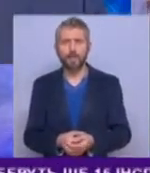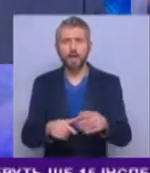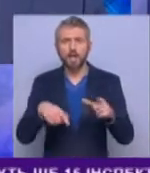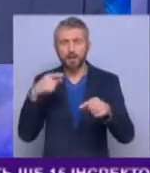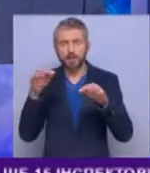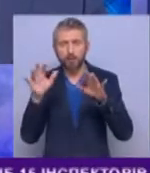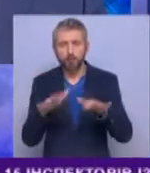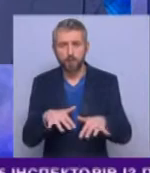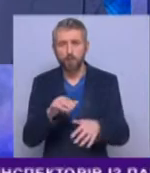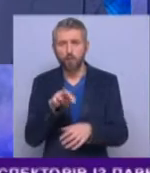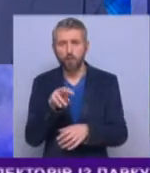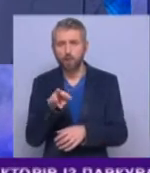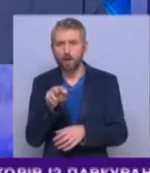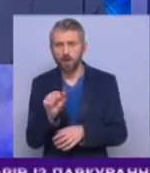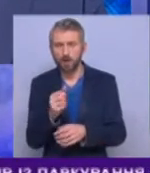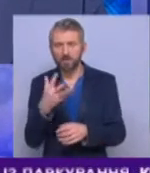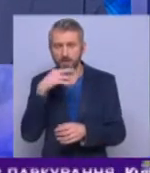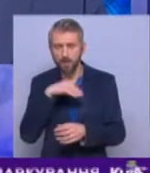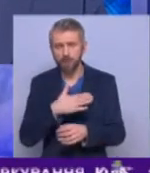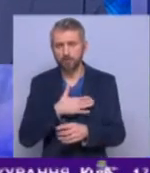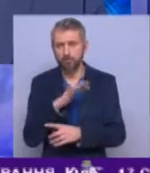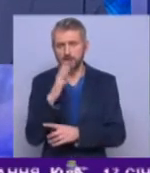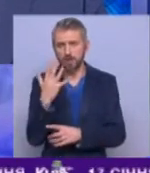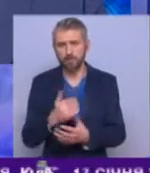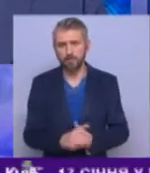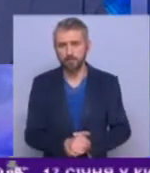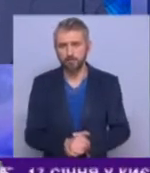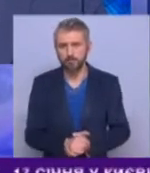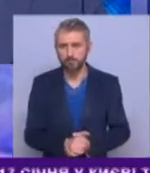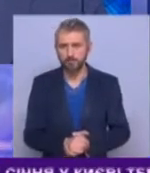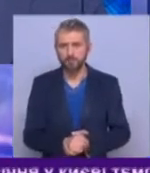опало і омела з'їдає наші дерева.